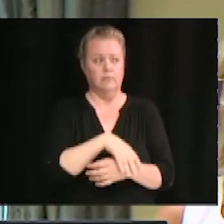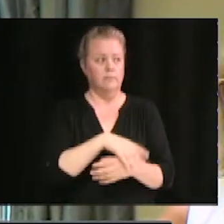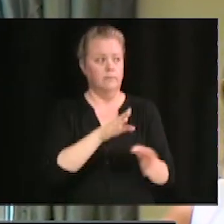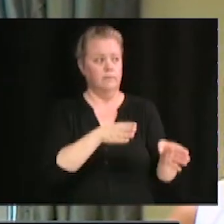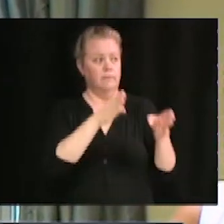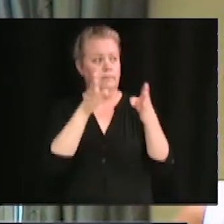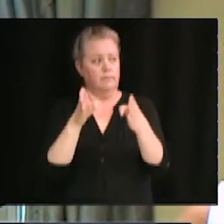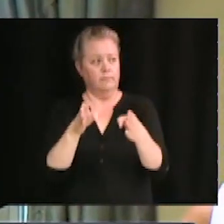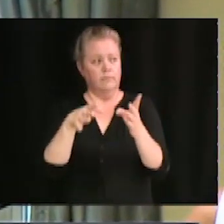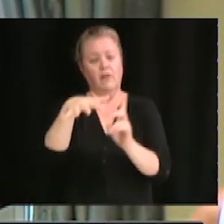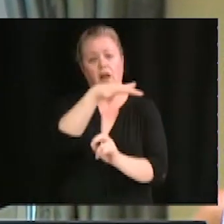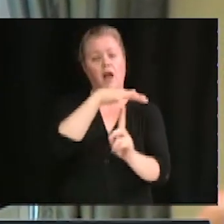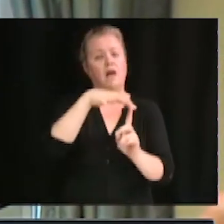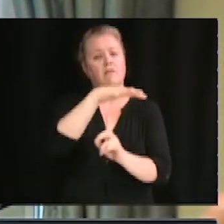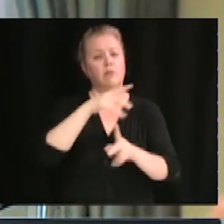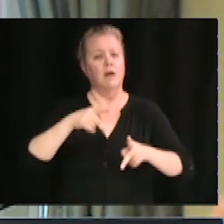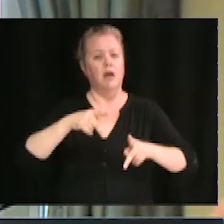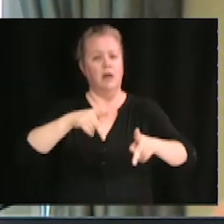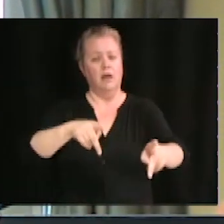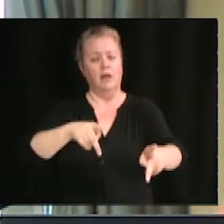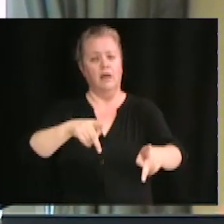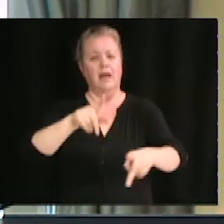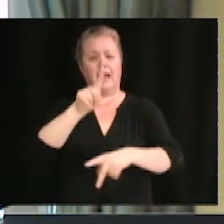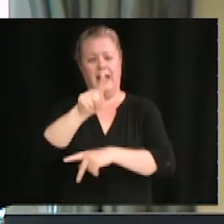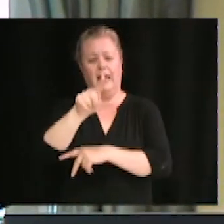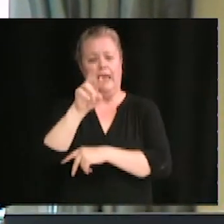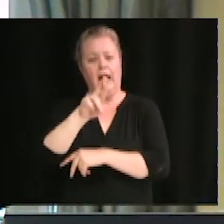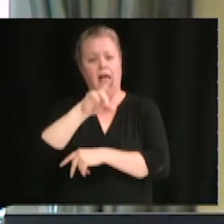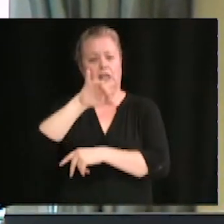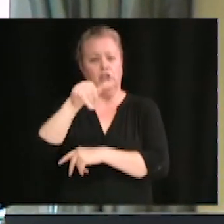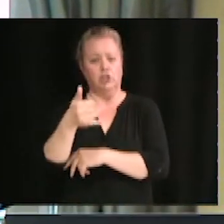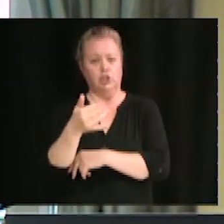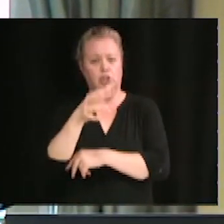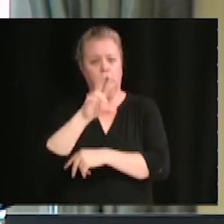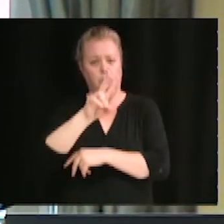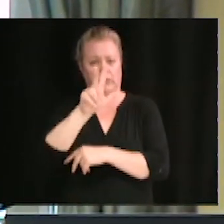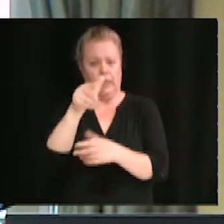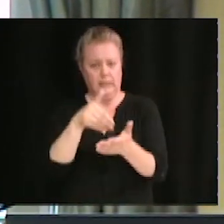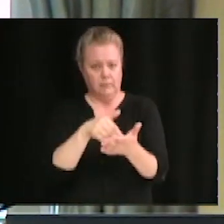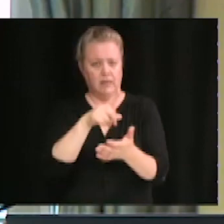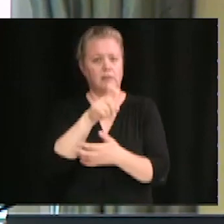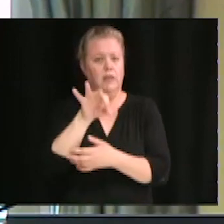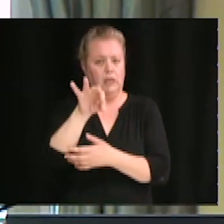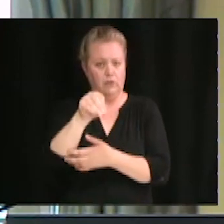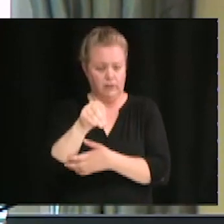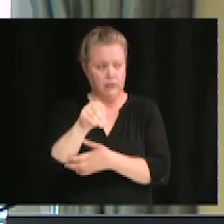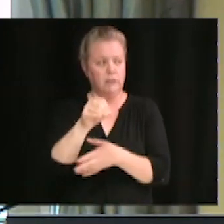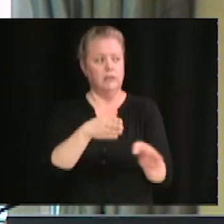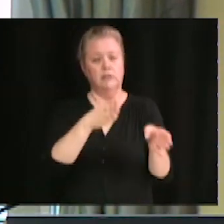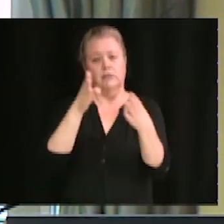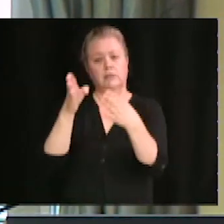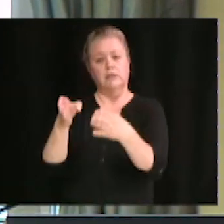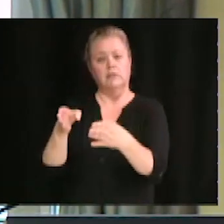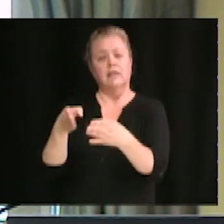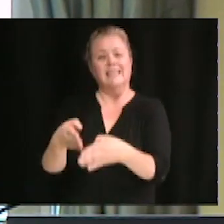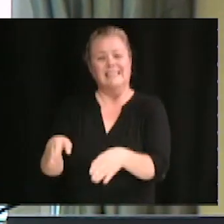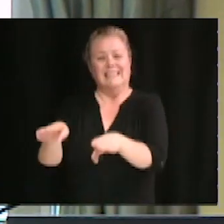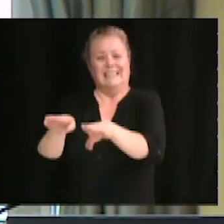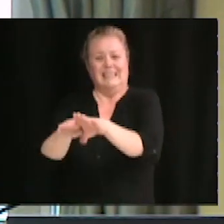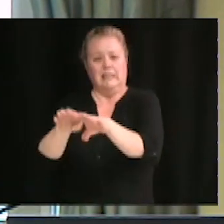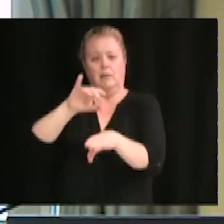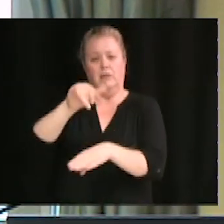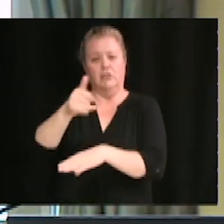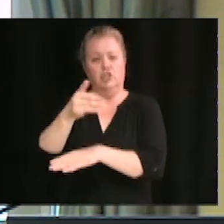environnement routier NRJ, 73 190, et scellement JF